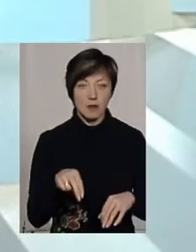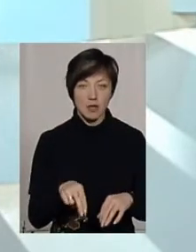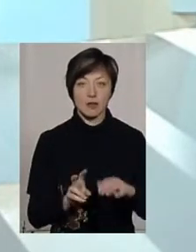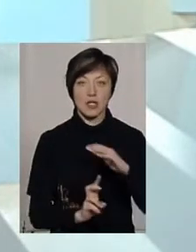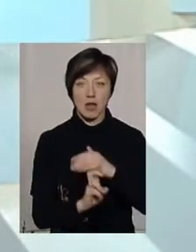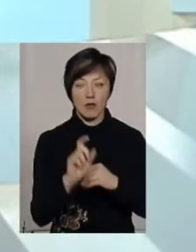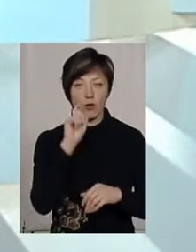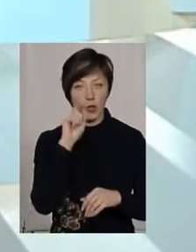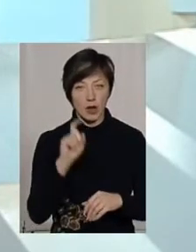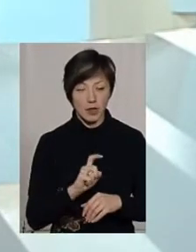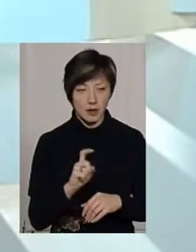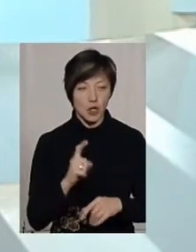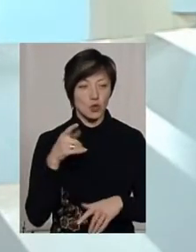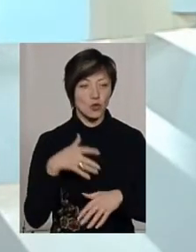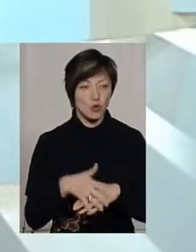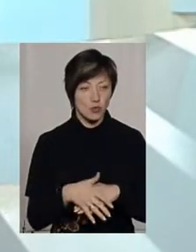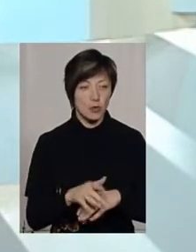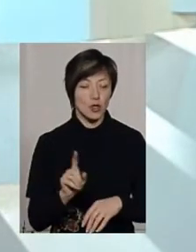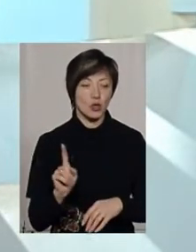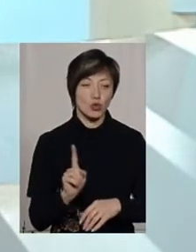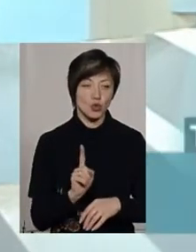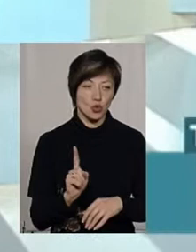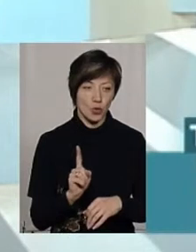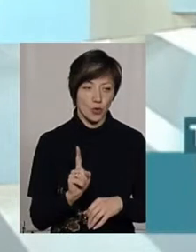церкву України. Зрозуміло, що